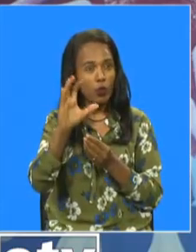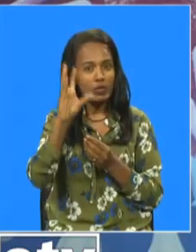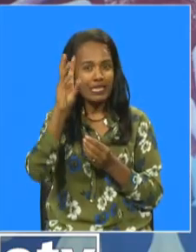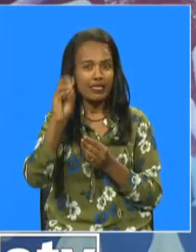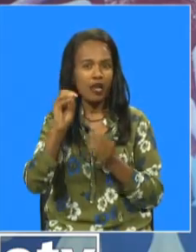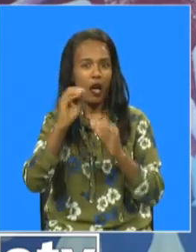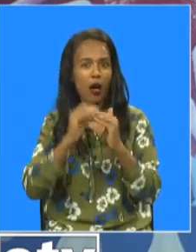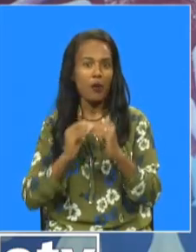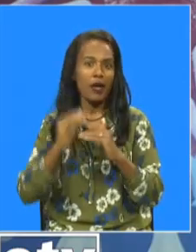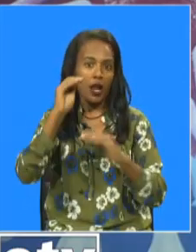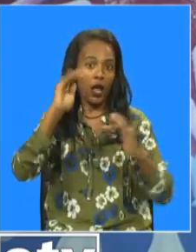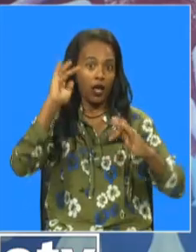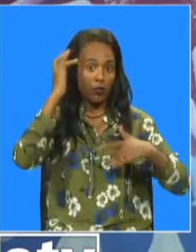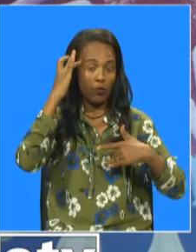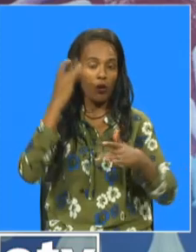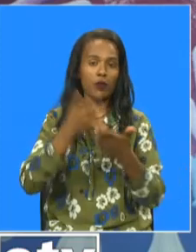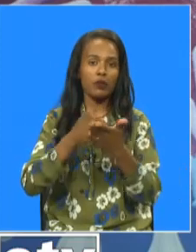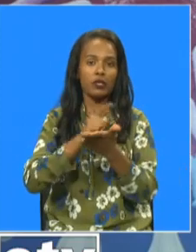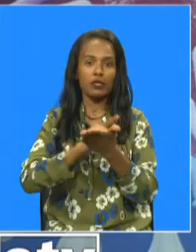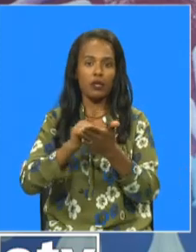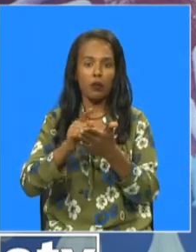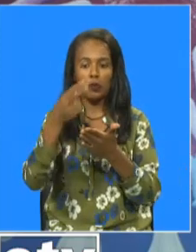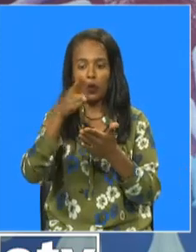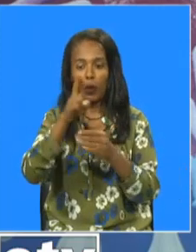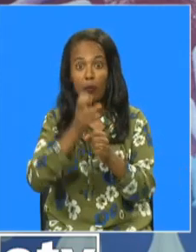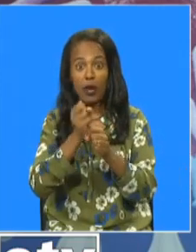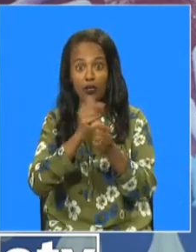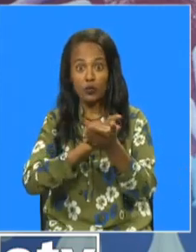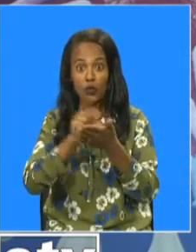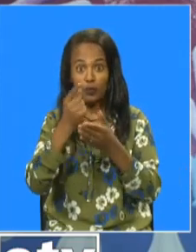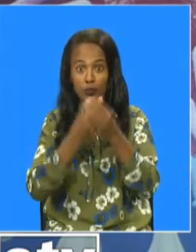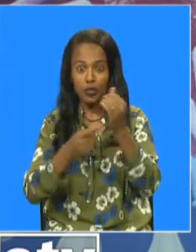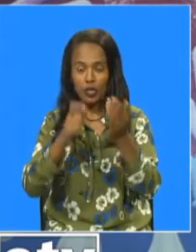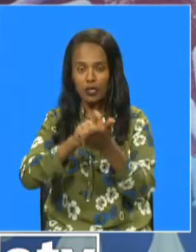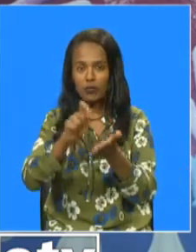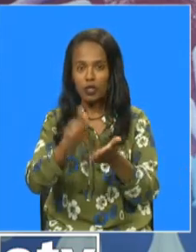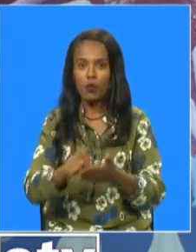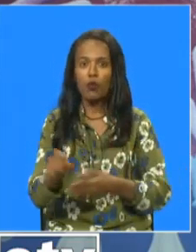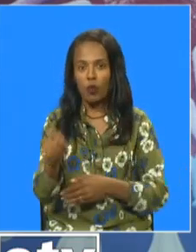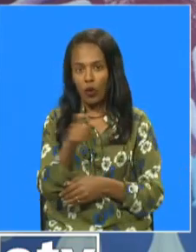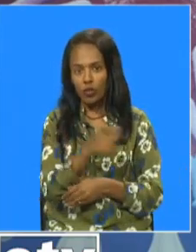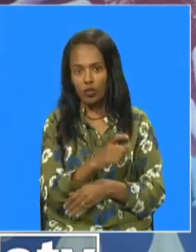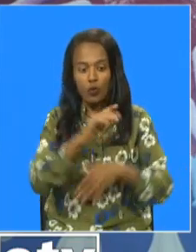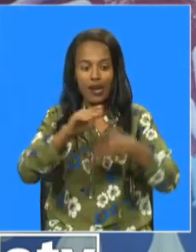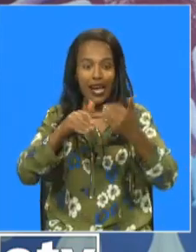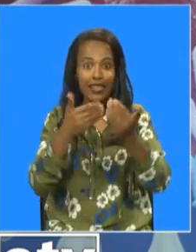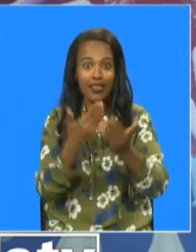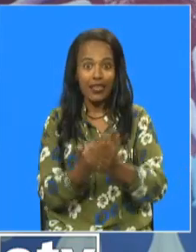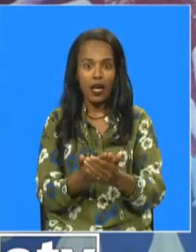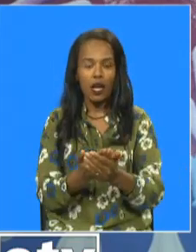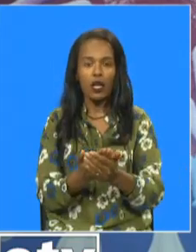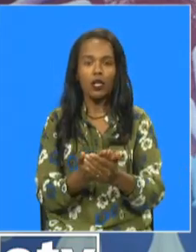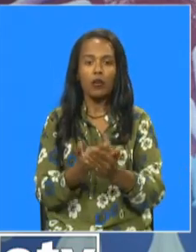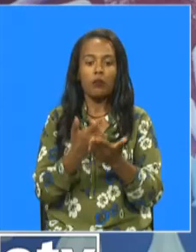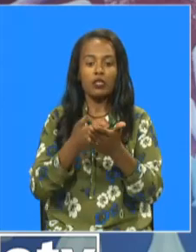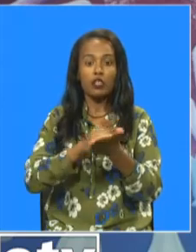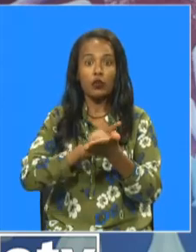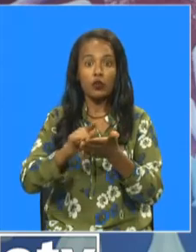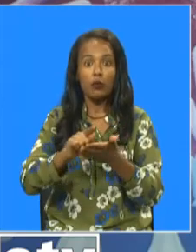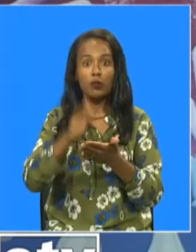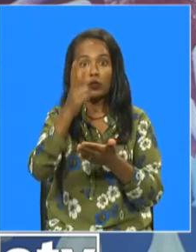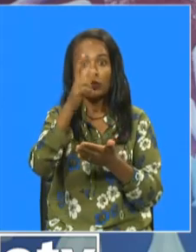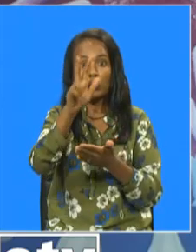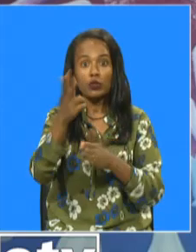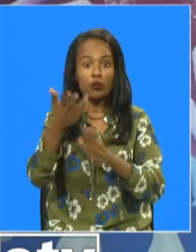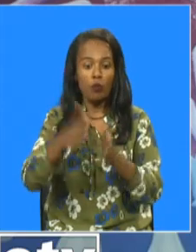ከ560 በላይ ህሙማን በዚህኛው ሳምንት ወይም ደግሞ በያዝነው ሳምንት ብቻ የተመዘገቡ መሆናቸው፣ ከአጠቃላይ ሞቶች በዚህኛው ሳምንት